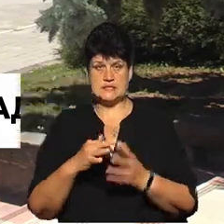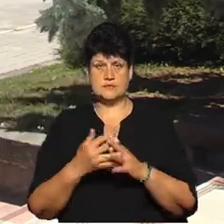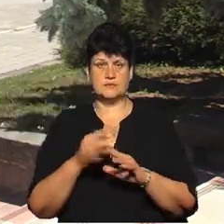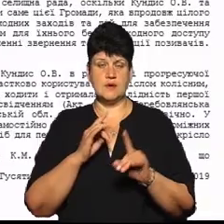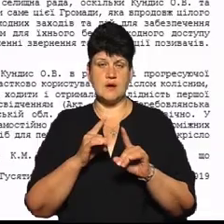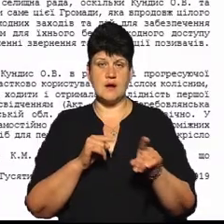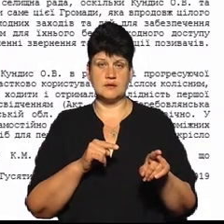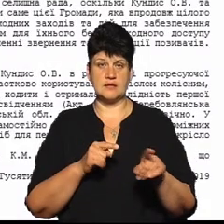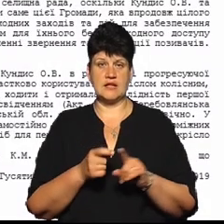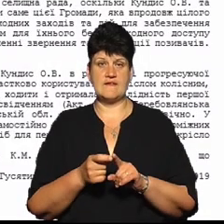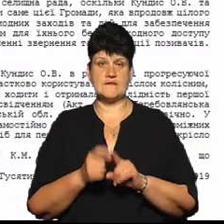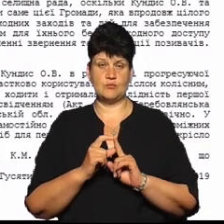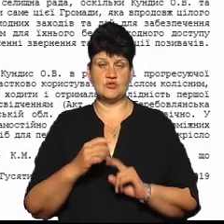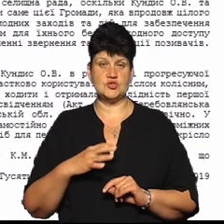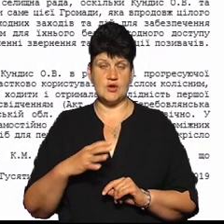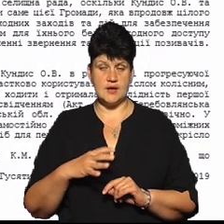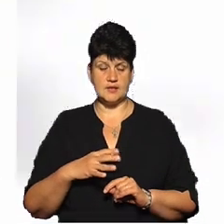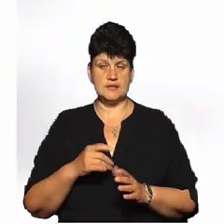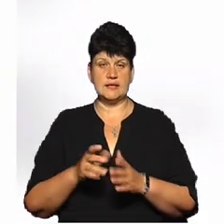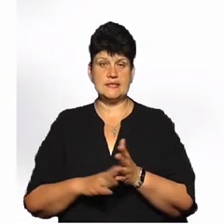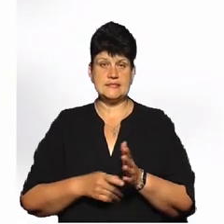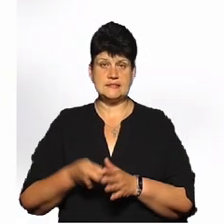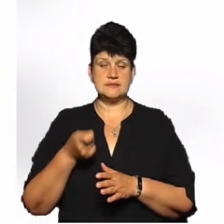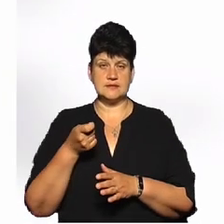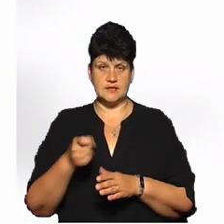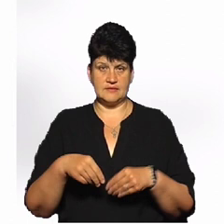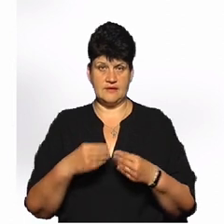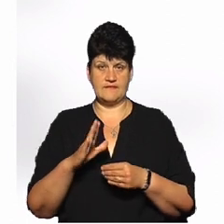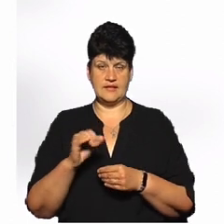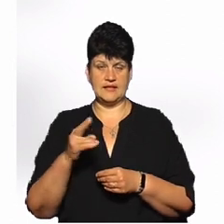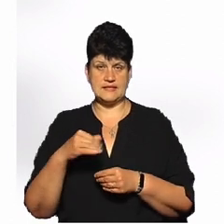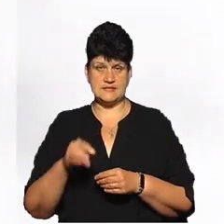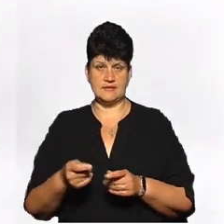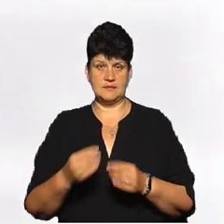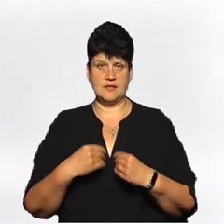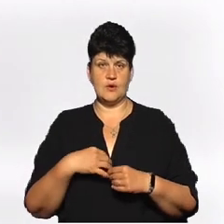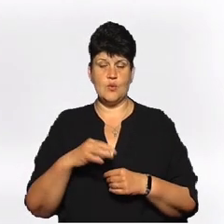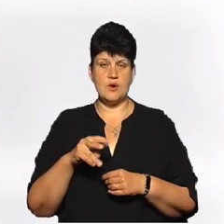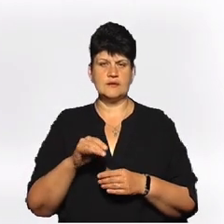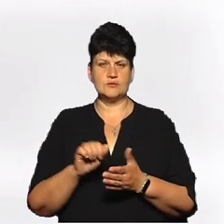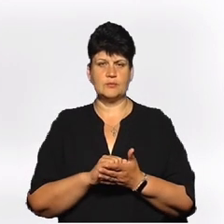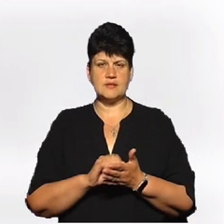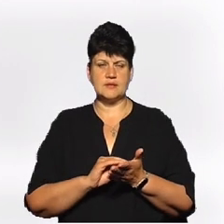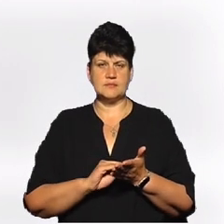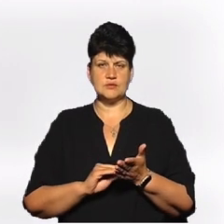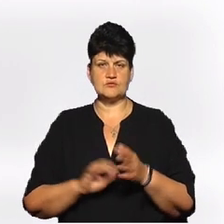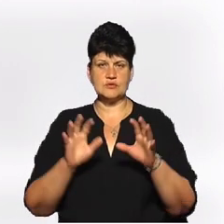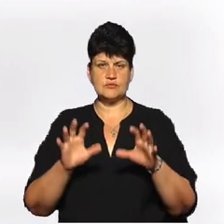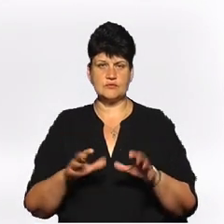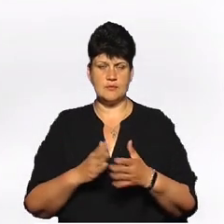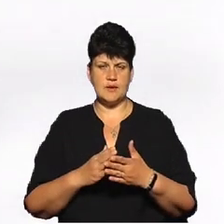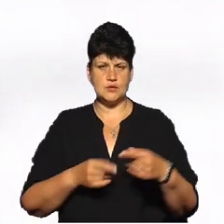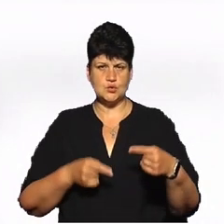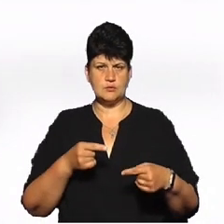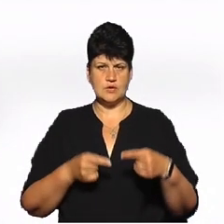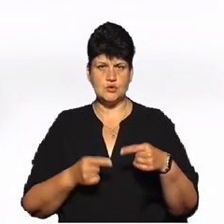Відповідь чекаємо. На позов Ольги Кундис селищна рада подала відзив. Його нам надіслала Ольга. В документі вказано, що законодавство має суперечності щодо того, хто